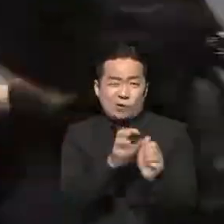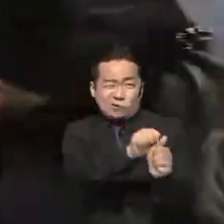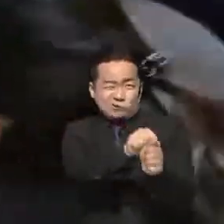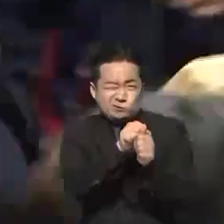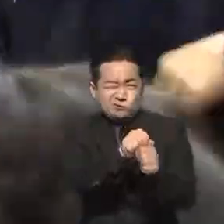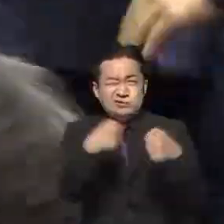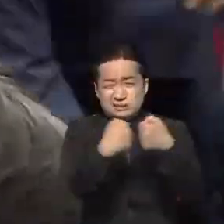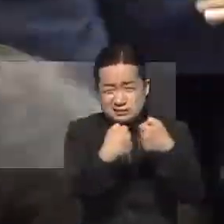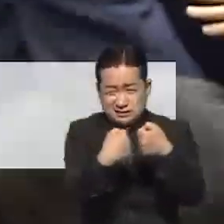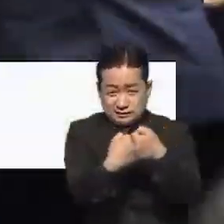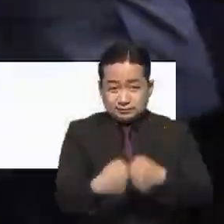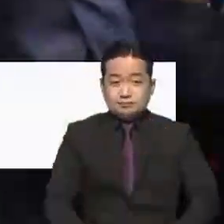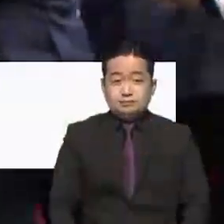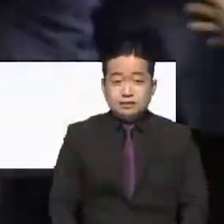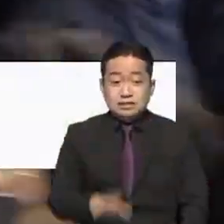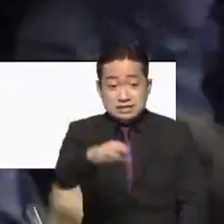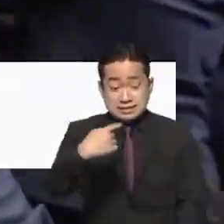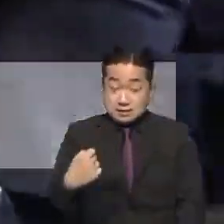벌어졌고